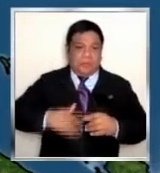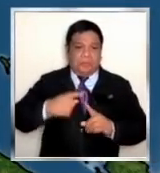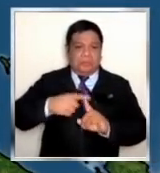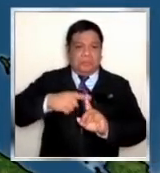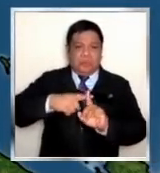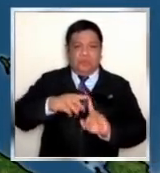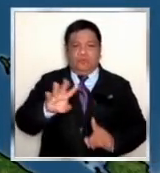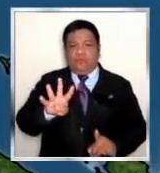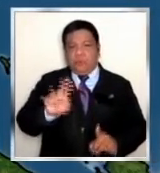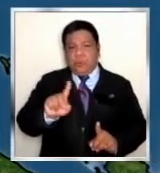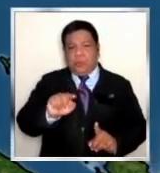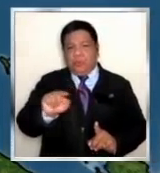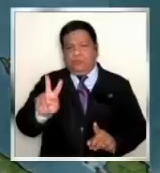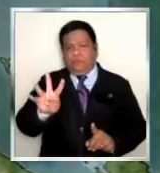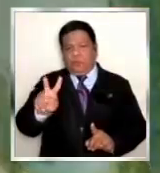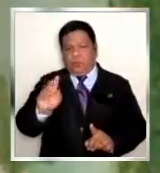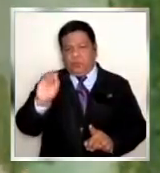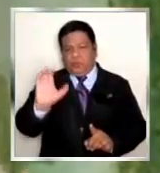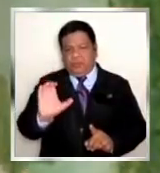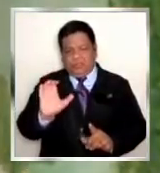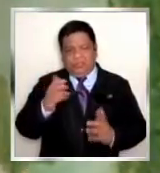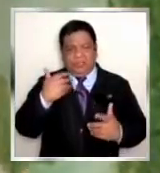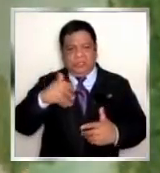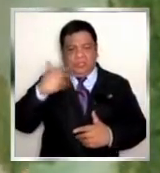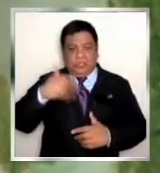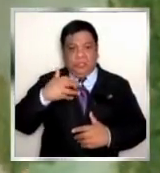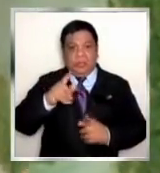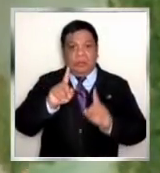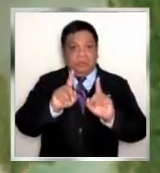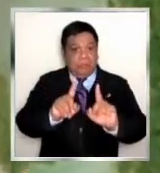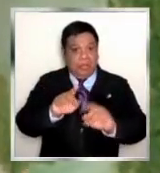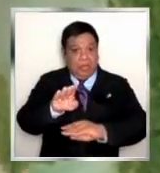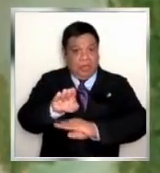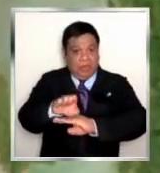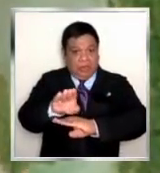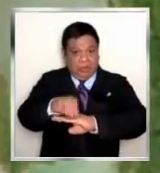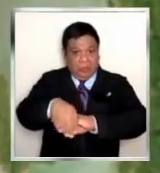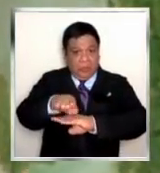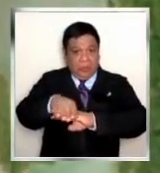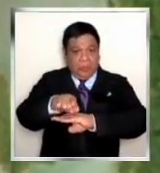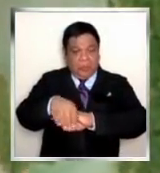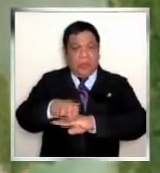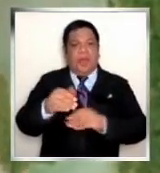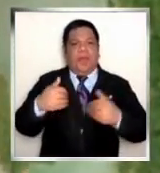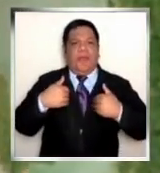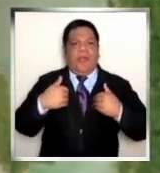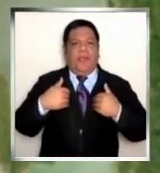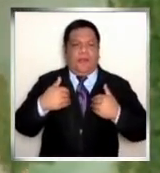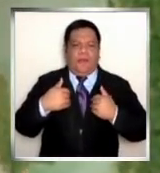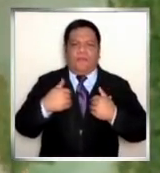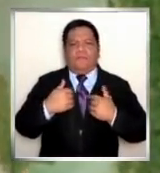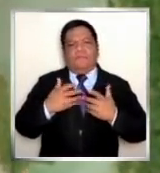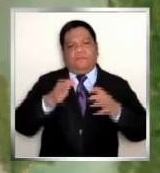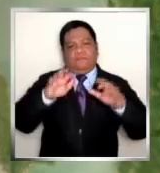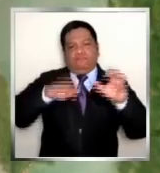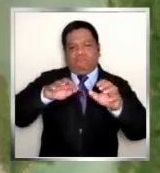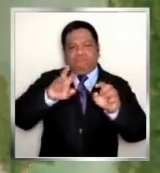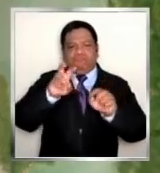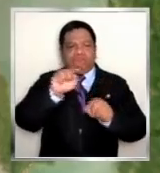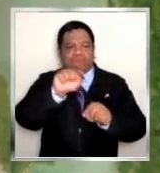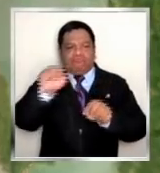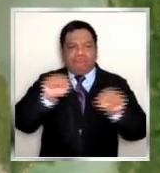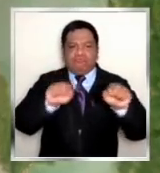degrees Celsius. Pero mga kapuso, pagdating sa hapon o gabi, nandiyan po yung tsansa ng localized thunderstorm.